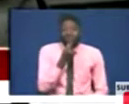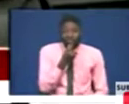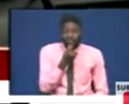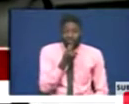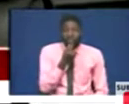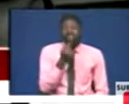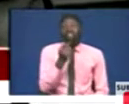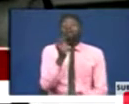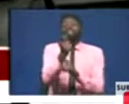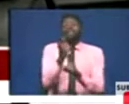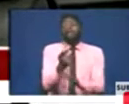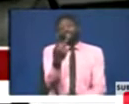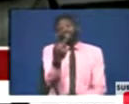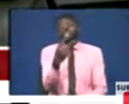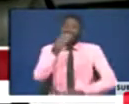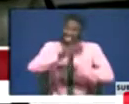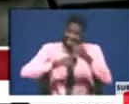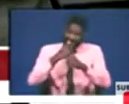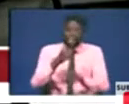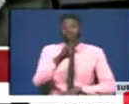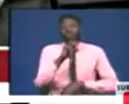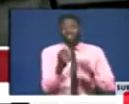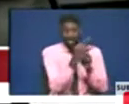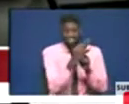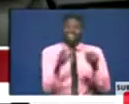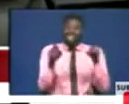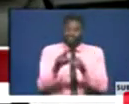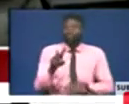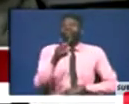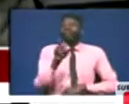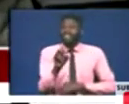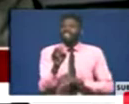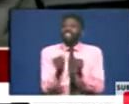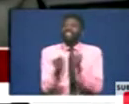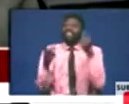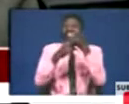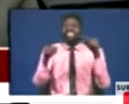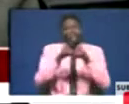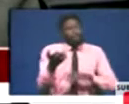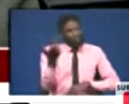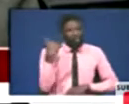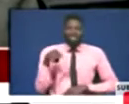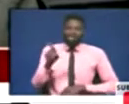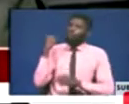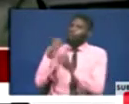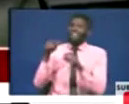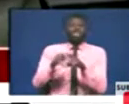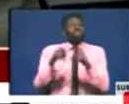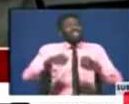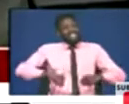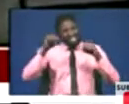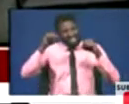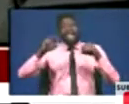hatamu mbili mwaka 2013 na 2017, na vilevile aliwahi kuhudumu kama mwenyekiti wa kamati ya bunge kuhusu